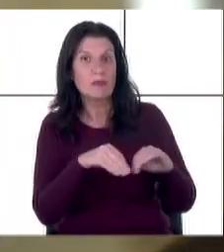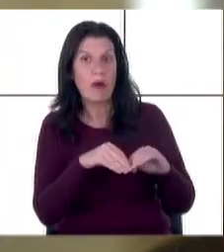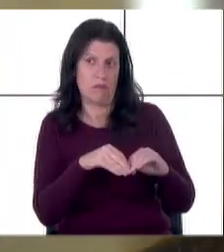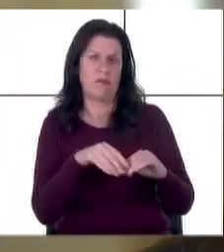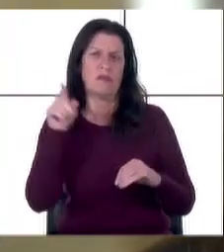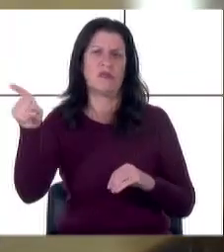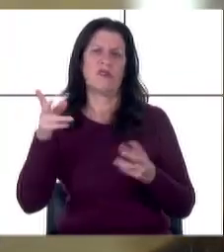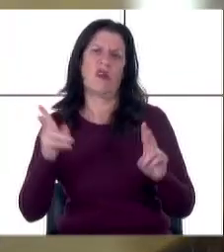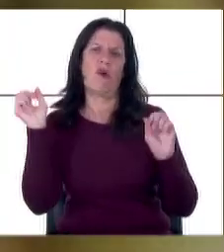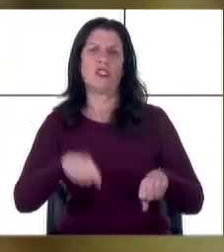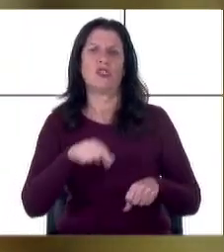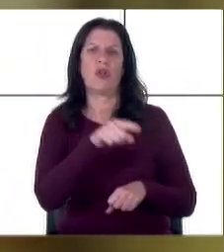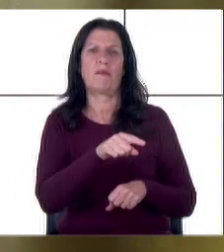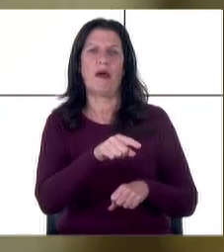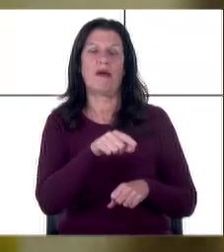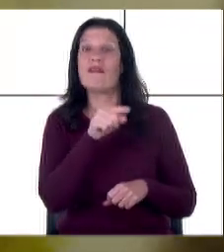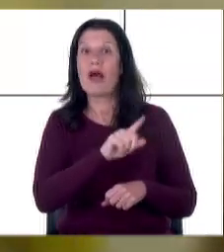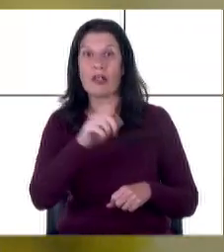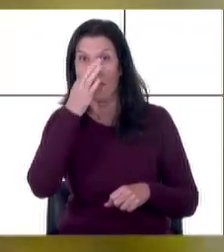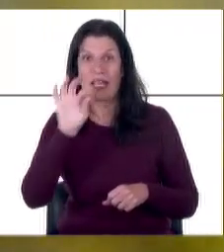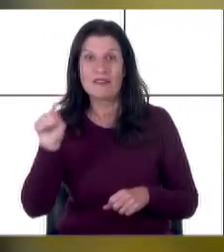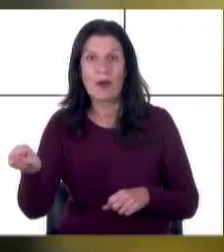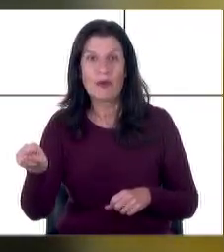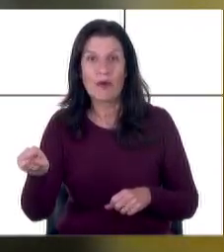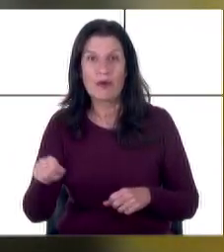בך, ובחיים לא תעזבי אותו.